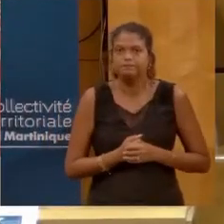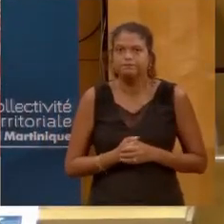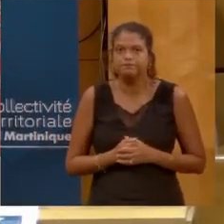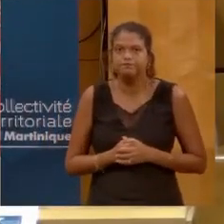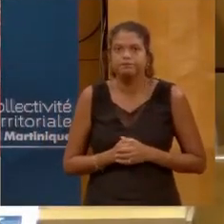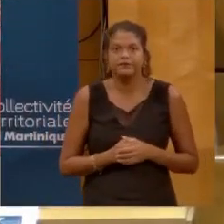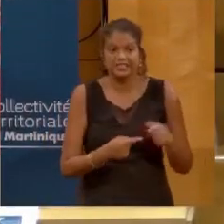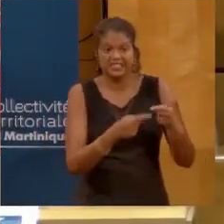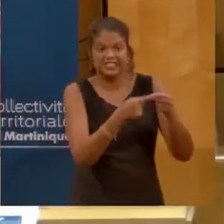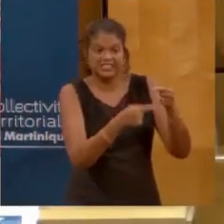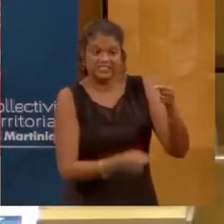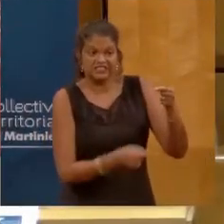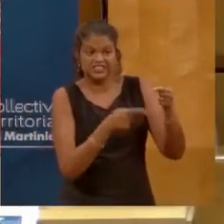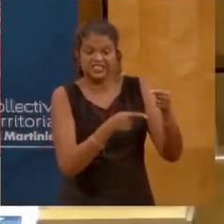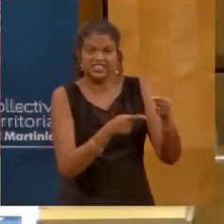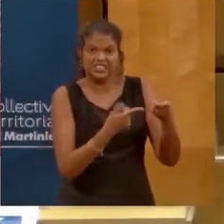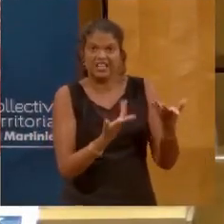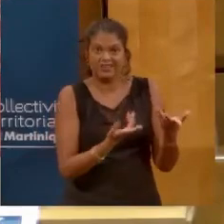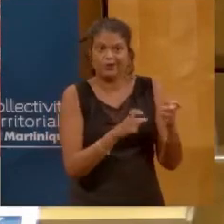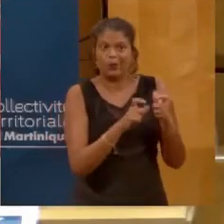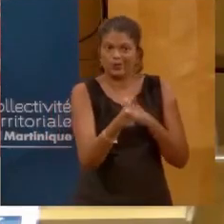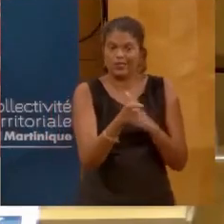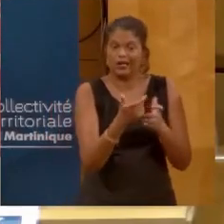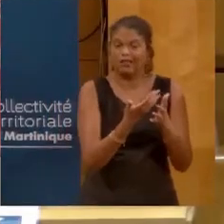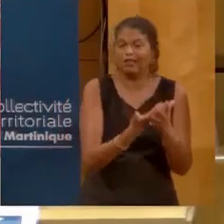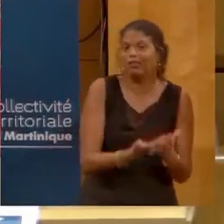Le déficit est lourd de conséquences pour les citoyens.